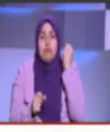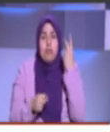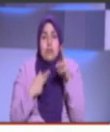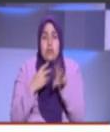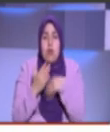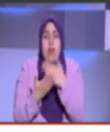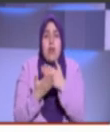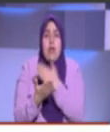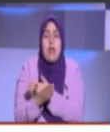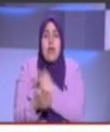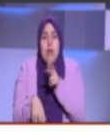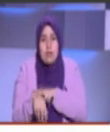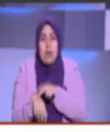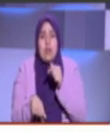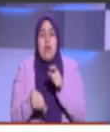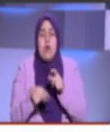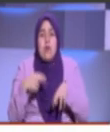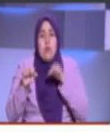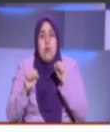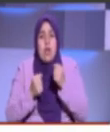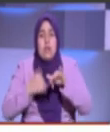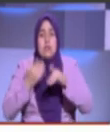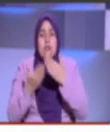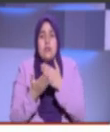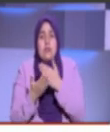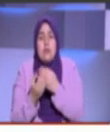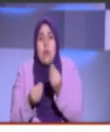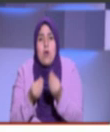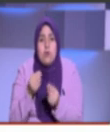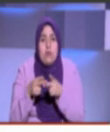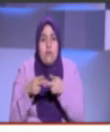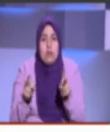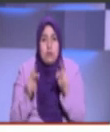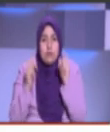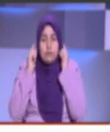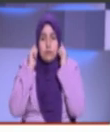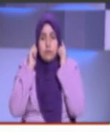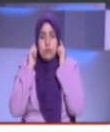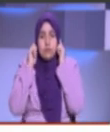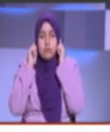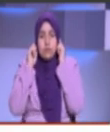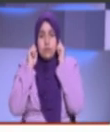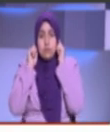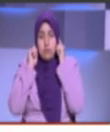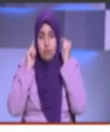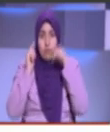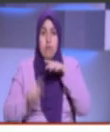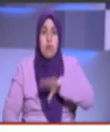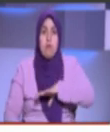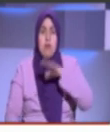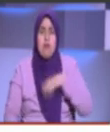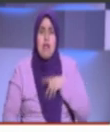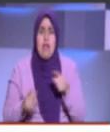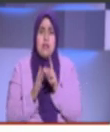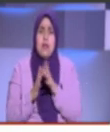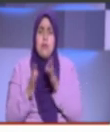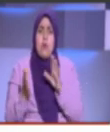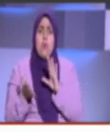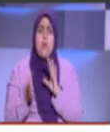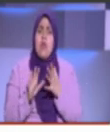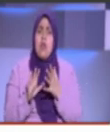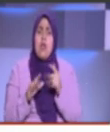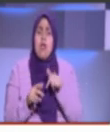هذا الأمر. لكن عبدو في لندن، هل الأمر يبدو مقلقا إلى حد كبير أم أن الأمور